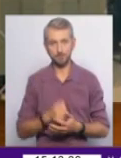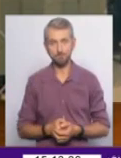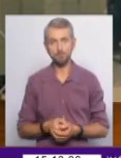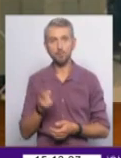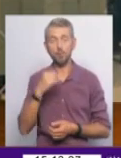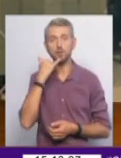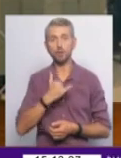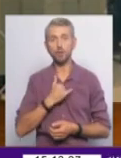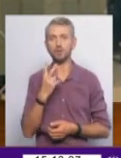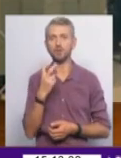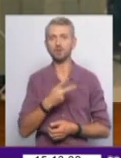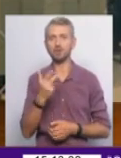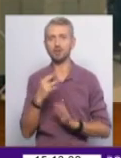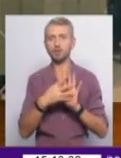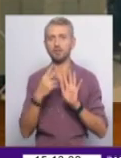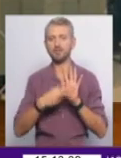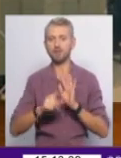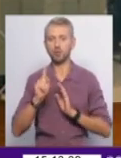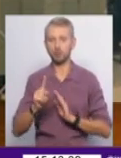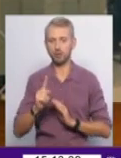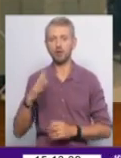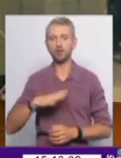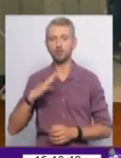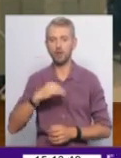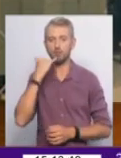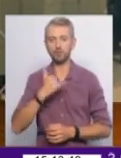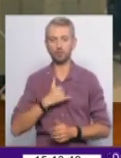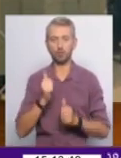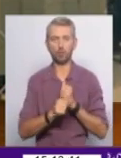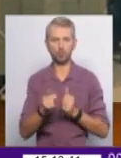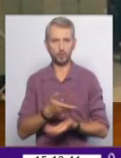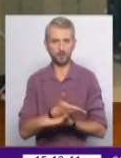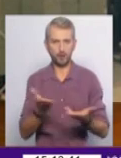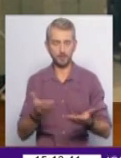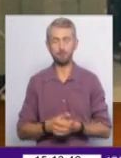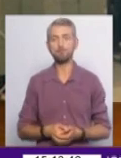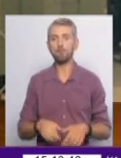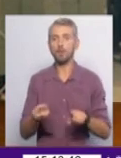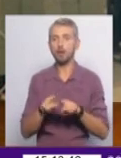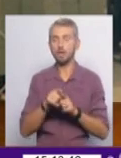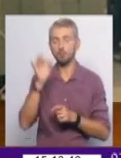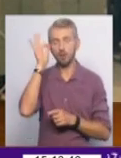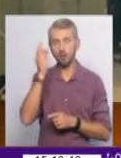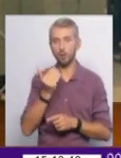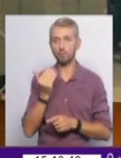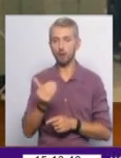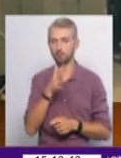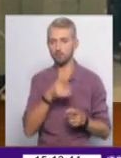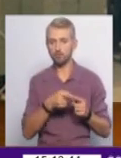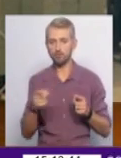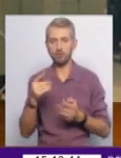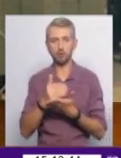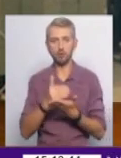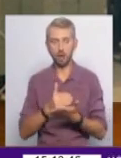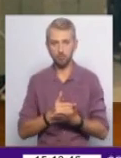долучайтеся, 223-09-71, вже чекаємо на дзвінок кожного з вас. Так само традиційно нагадаю вам, що впродовж цього ефіру